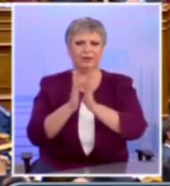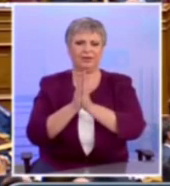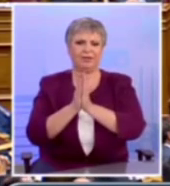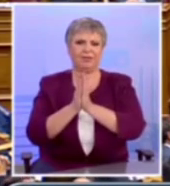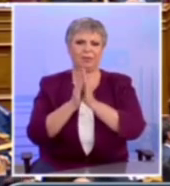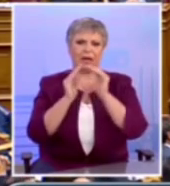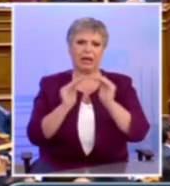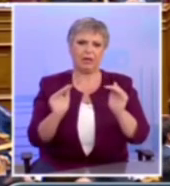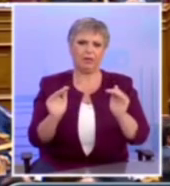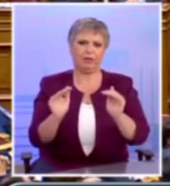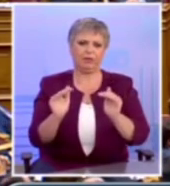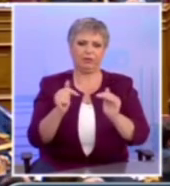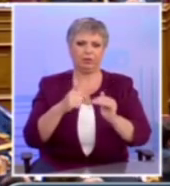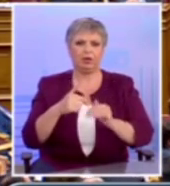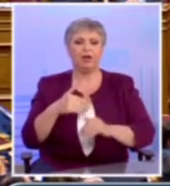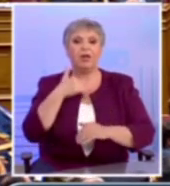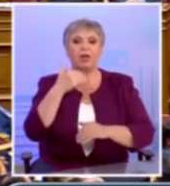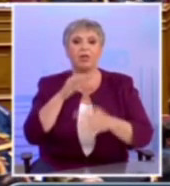Λοιπόν,